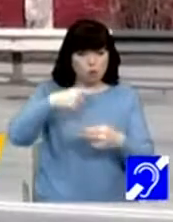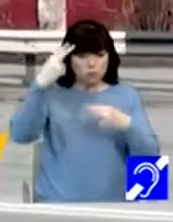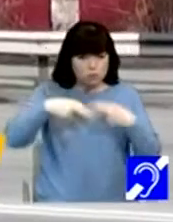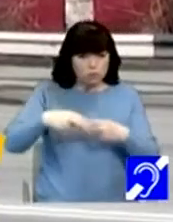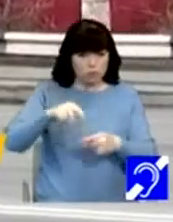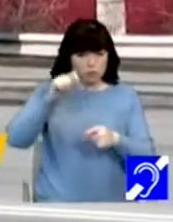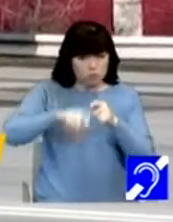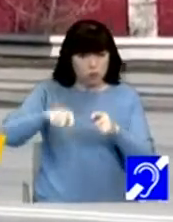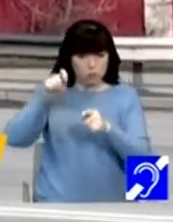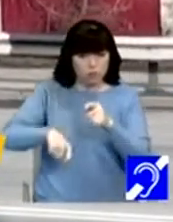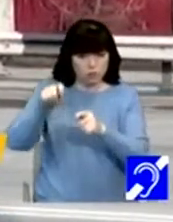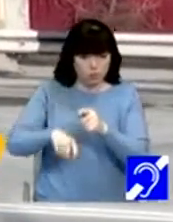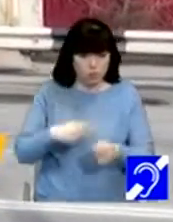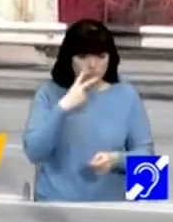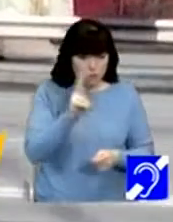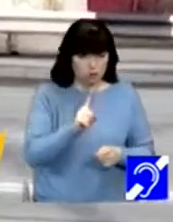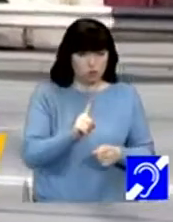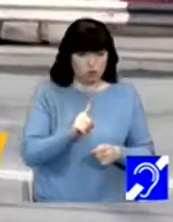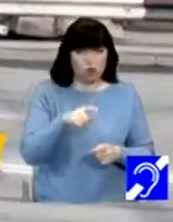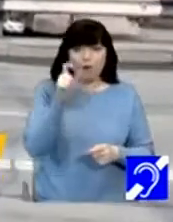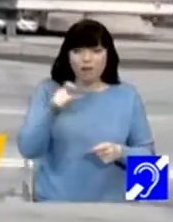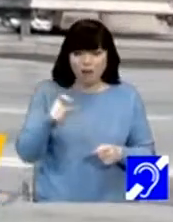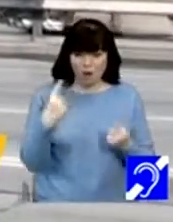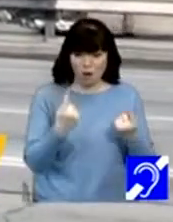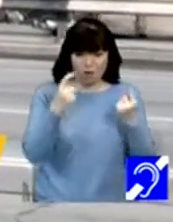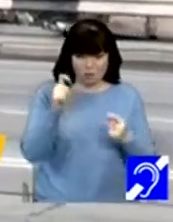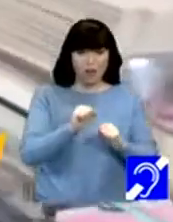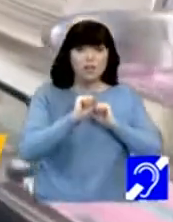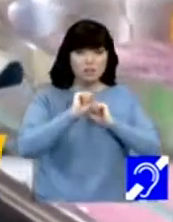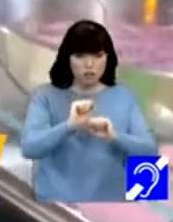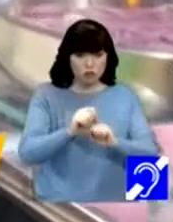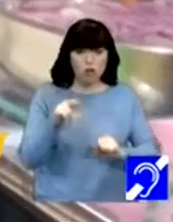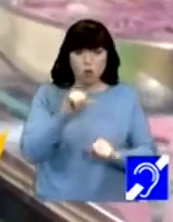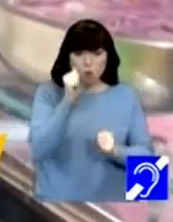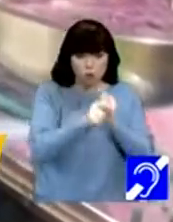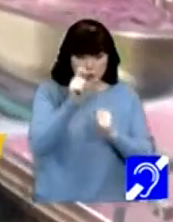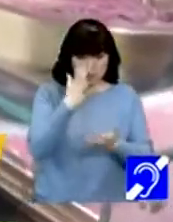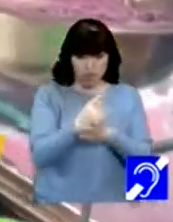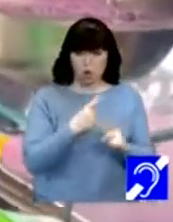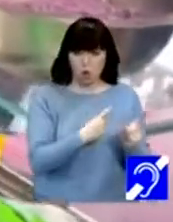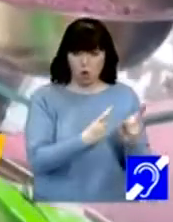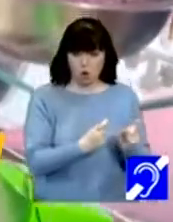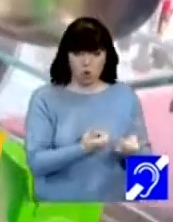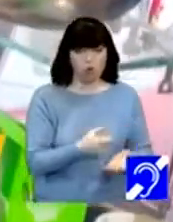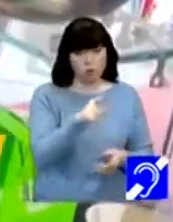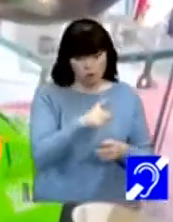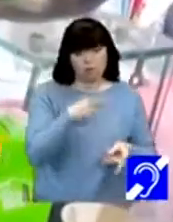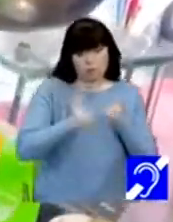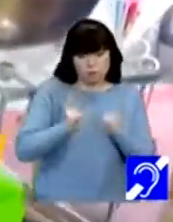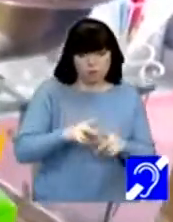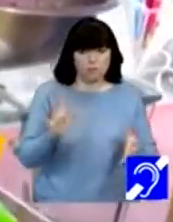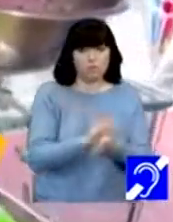A remarcat că orașul este apărat de mulți civili, practic toată lumea are armă. Omul de afaceri pregătește mese gratuite